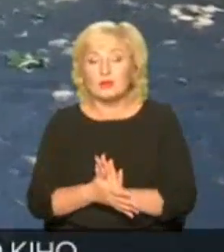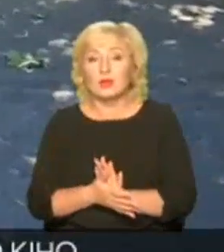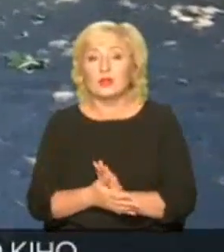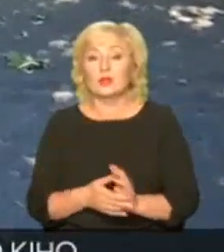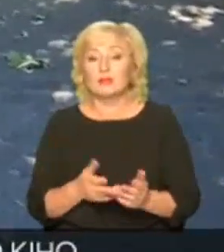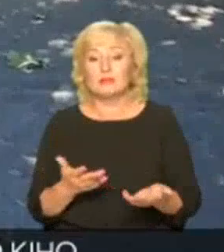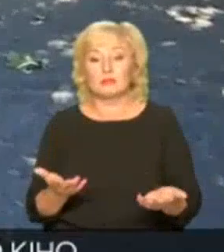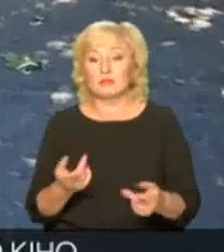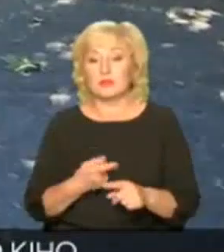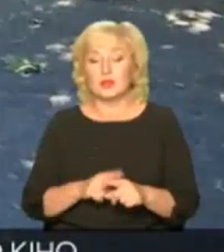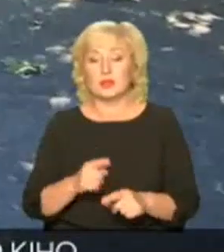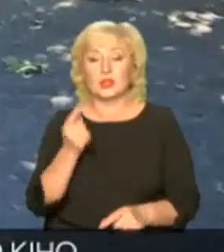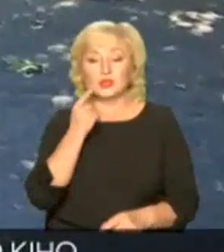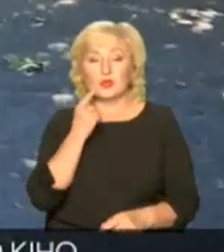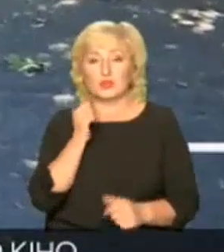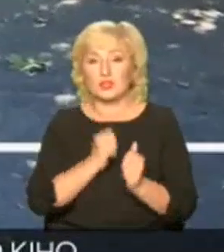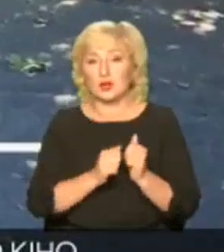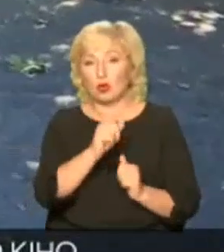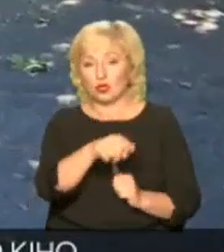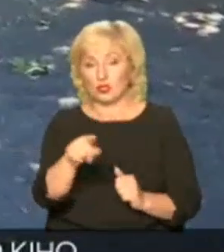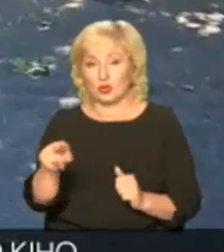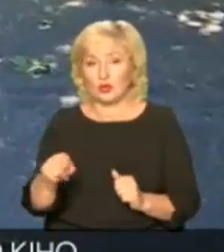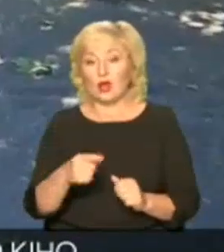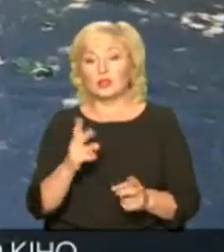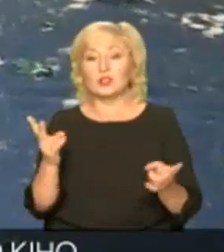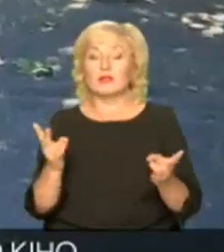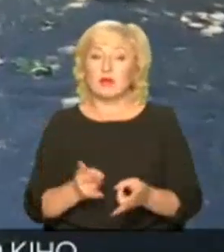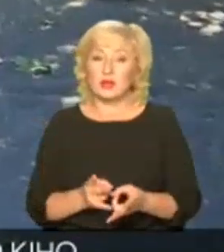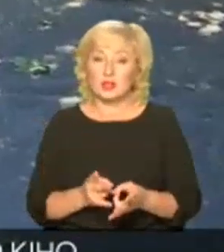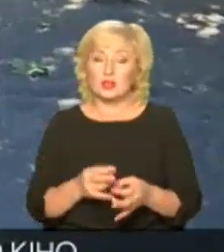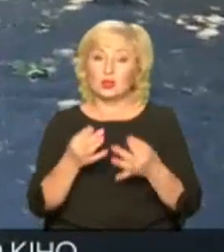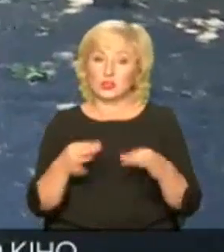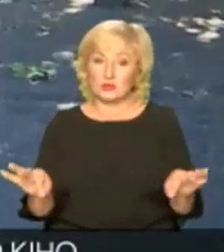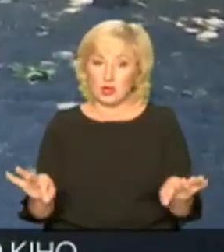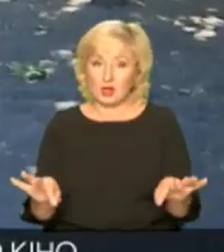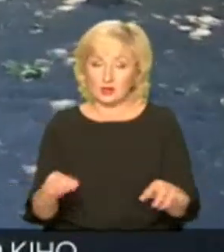Ну, це, мабуть, на совісті кожного. А чи варто дозволяти це?